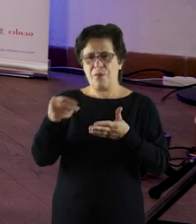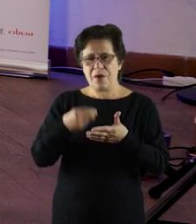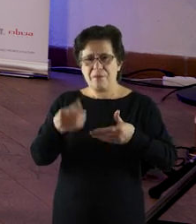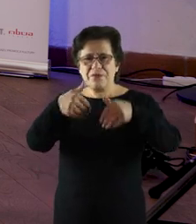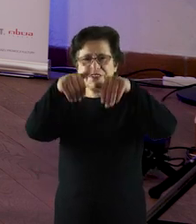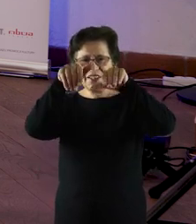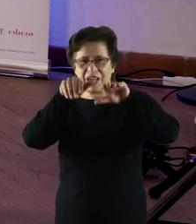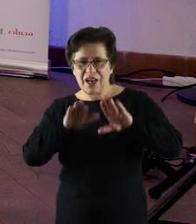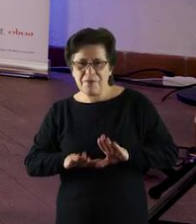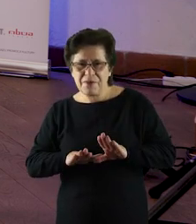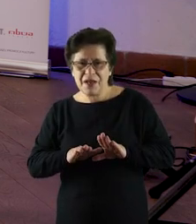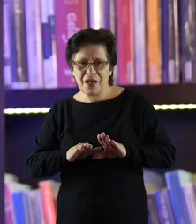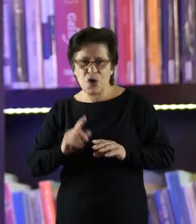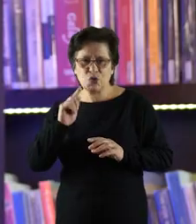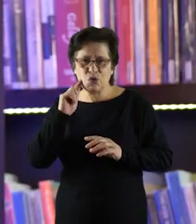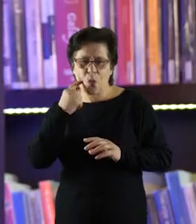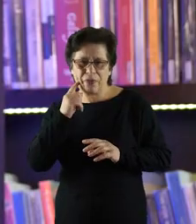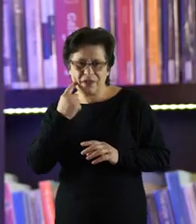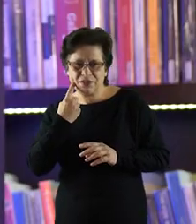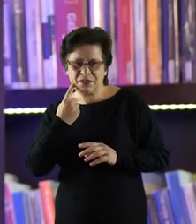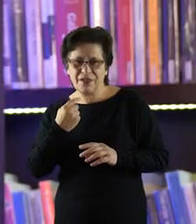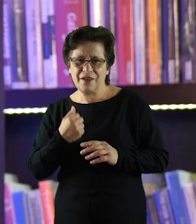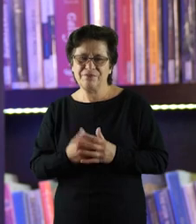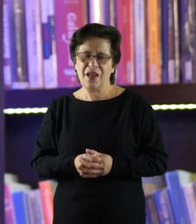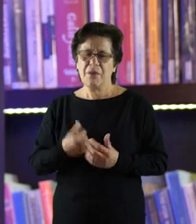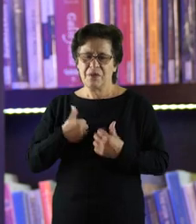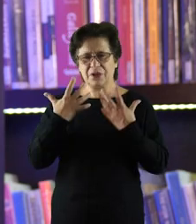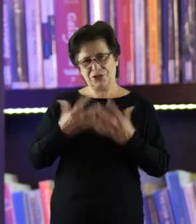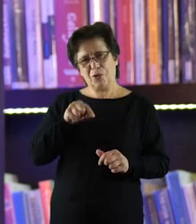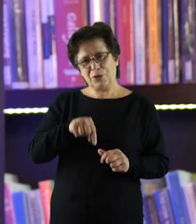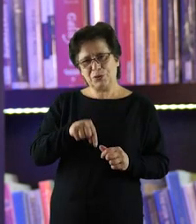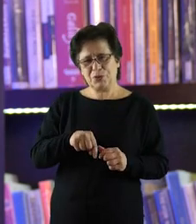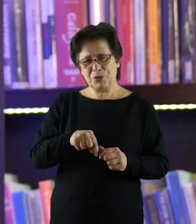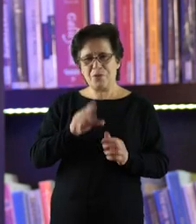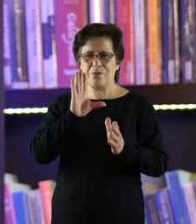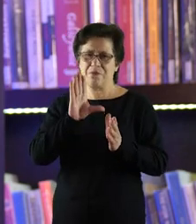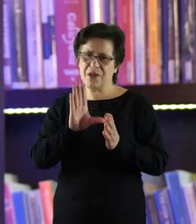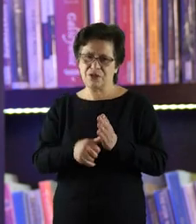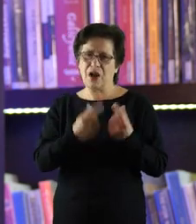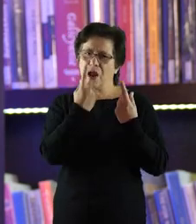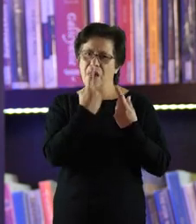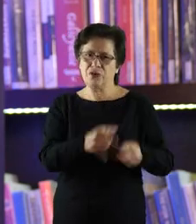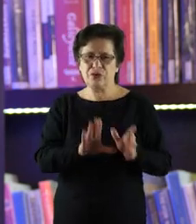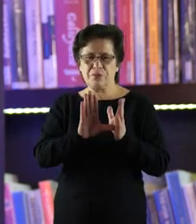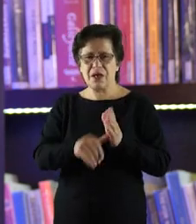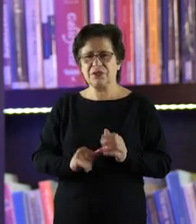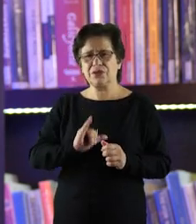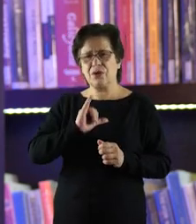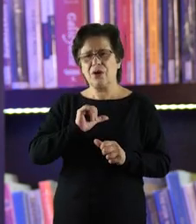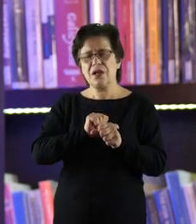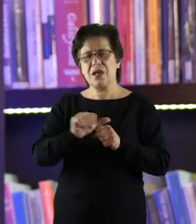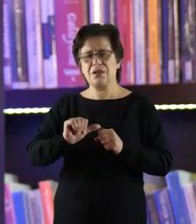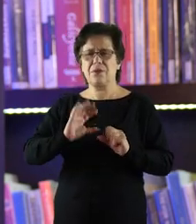Chociaż gdybym tutaj mieszkała, byłabym szczęśliwa, bo Wasze miasto jest przepiękne i od dawna się